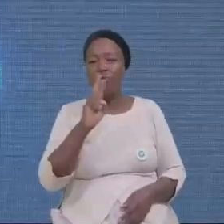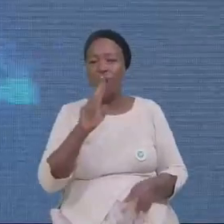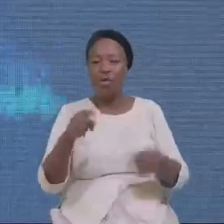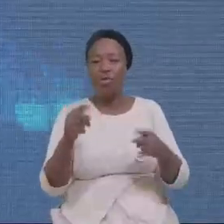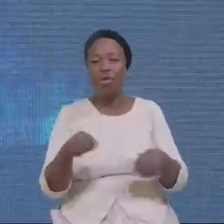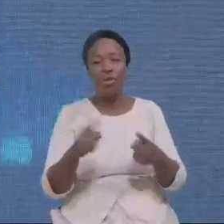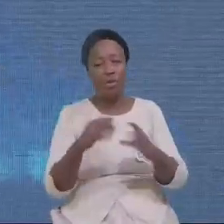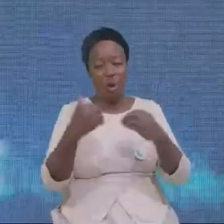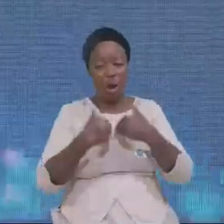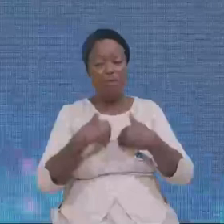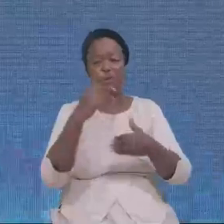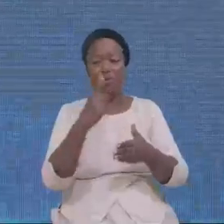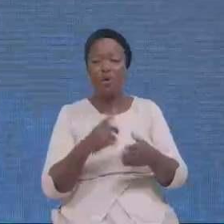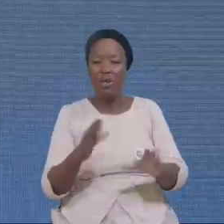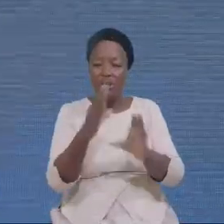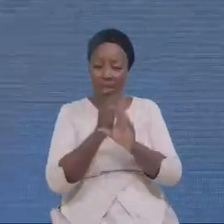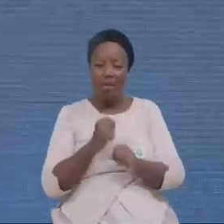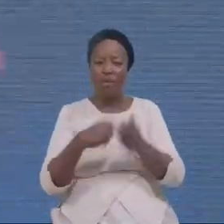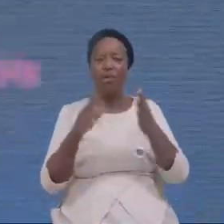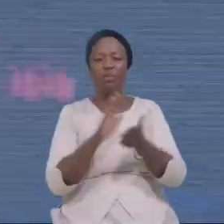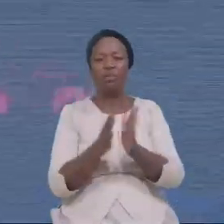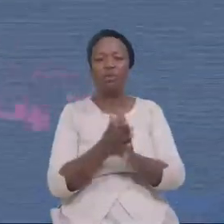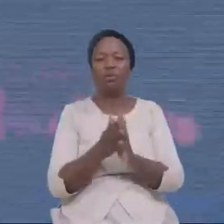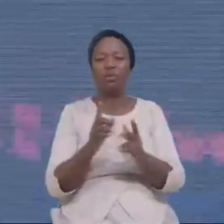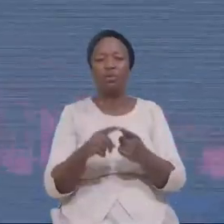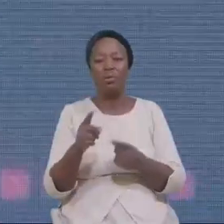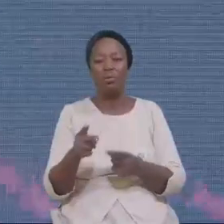Tu dois réclamer ce qui t'appartient.